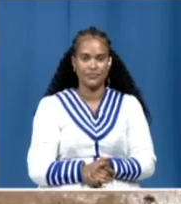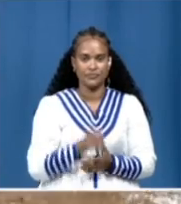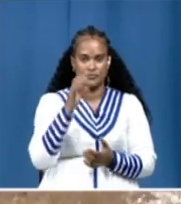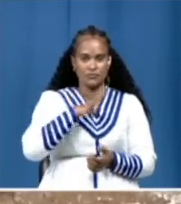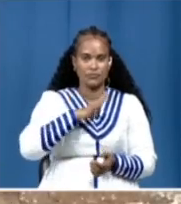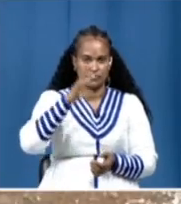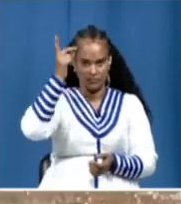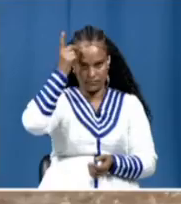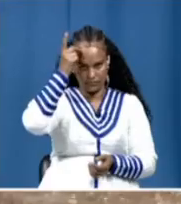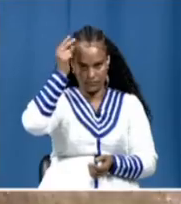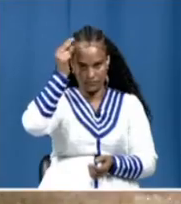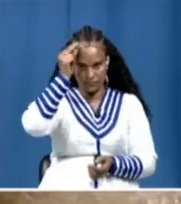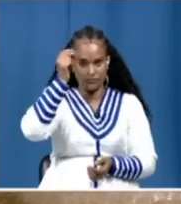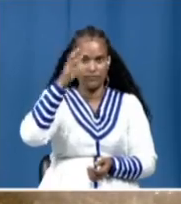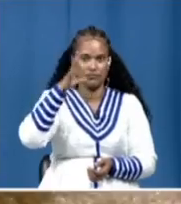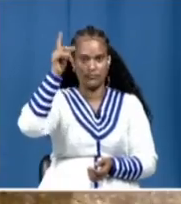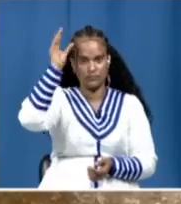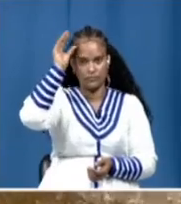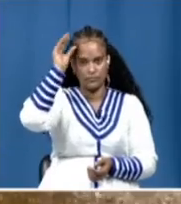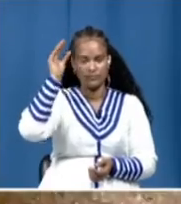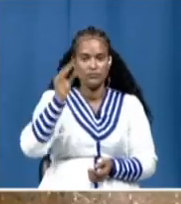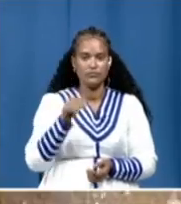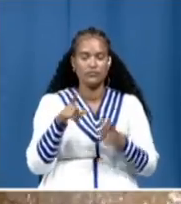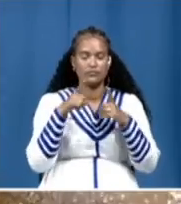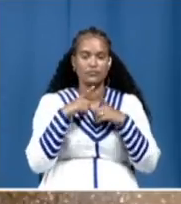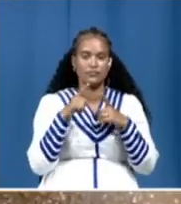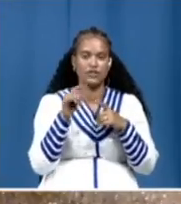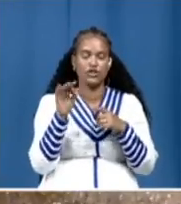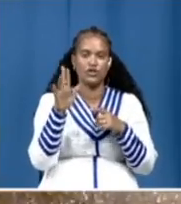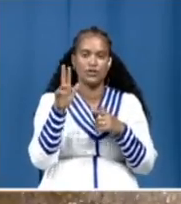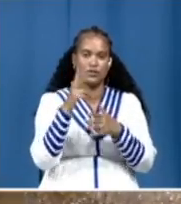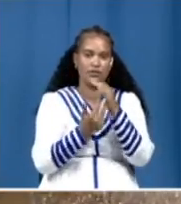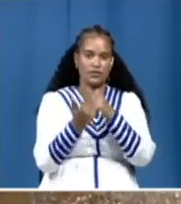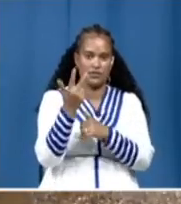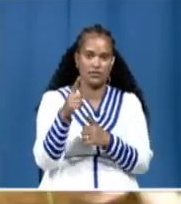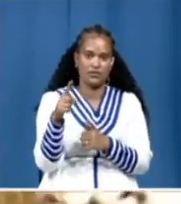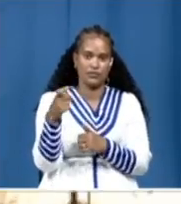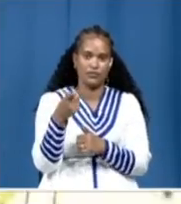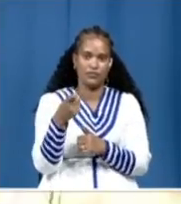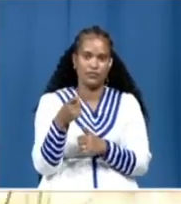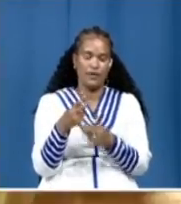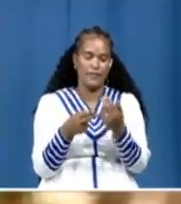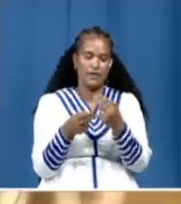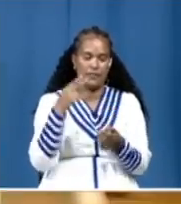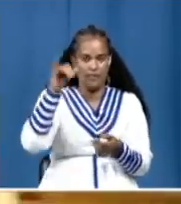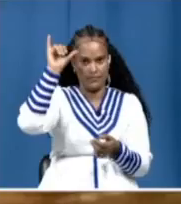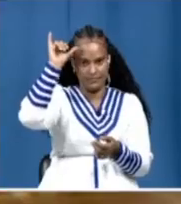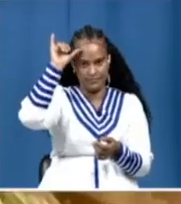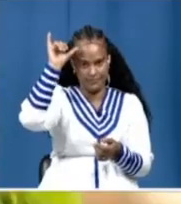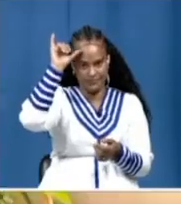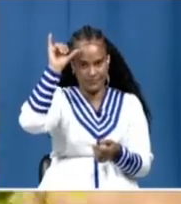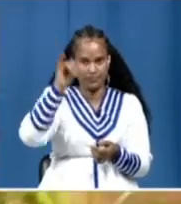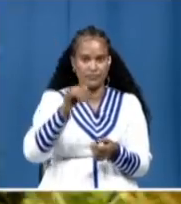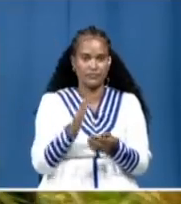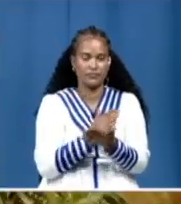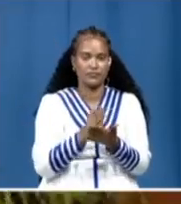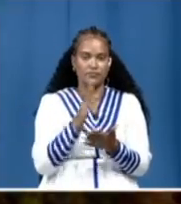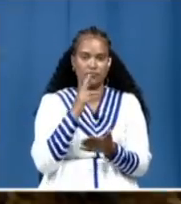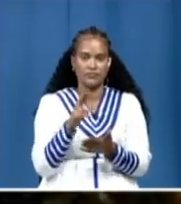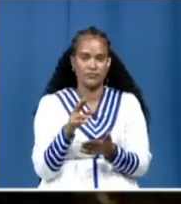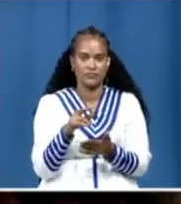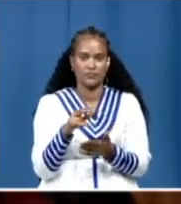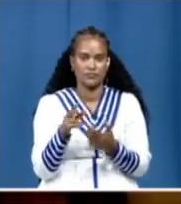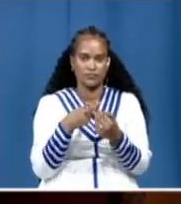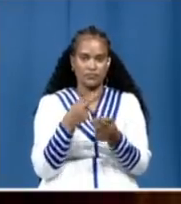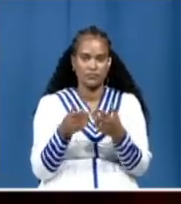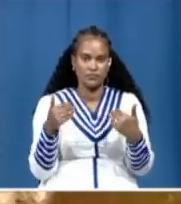ایت یبابی تصفین ایت هایلو گبرت عدقان نبرت که تماشیران دست لاسی انتخنو امر ربح مرتزعت علیت کفت ز توافر یوم امر